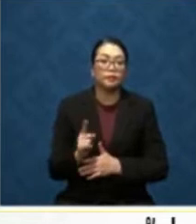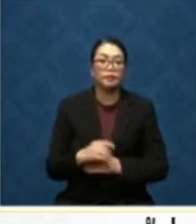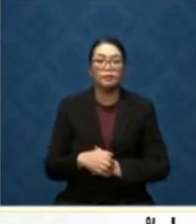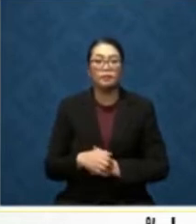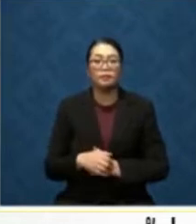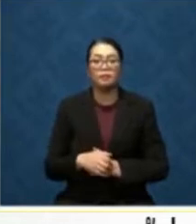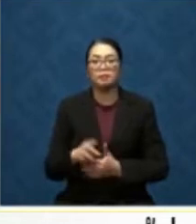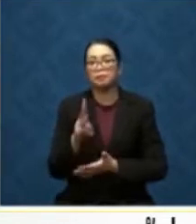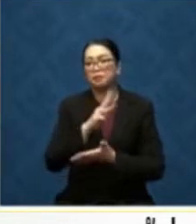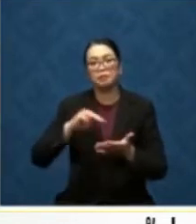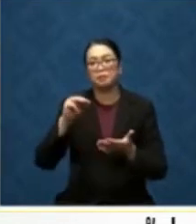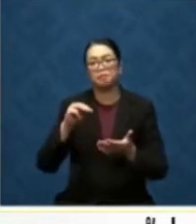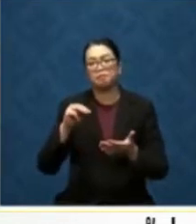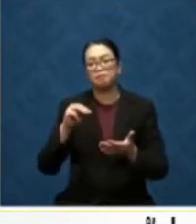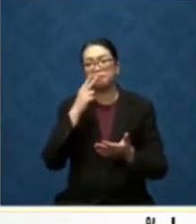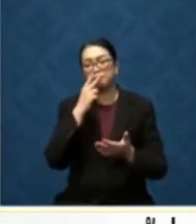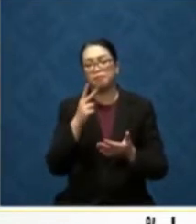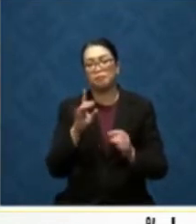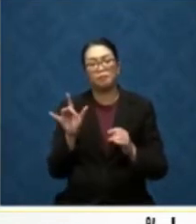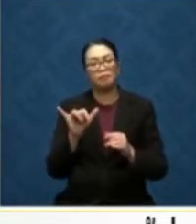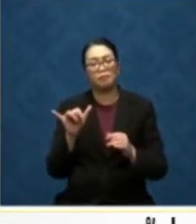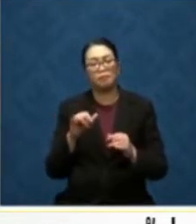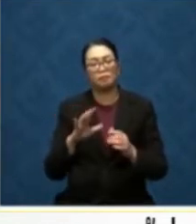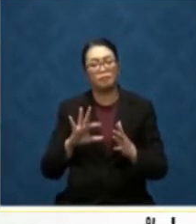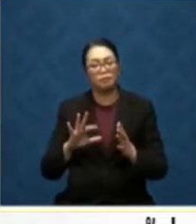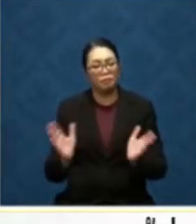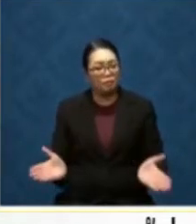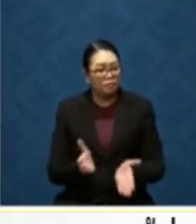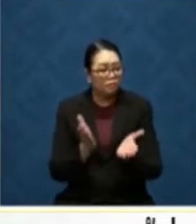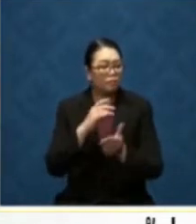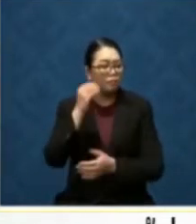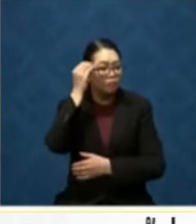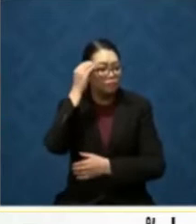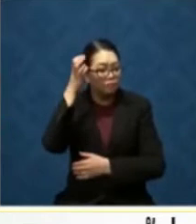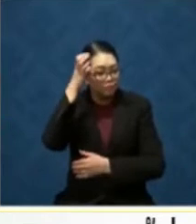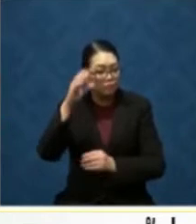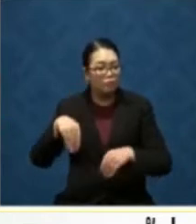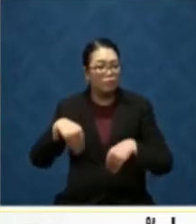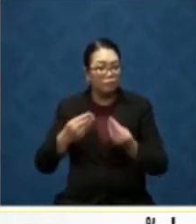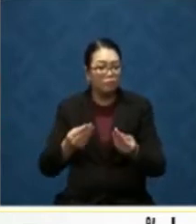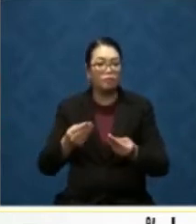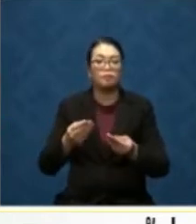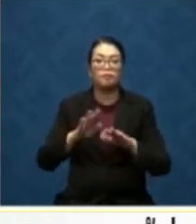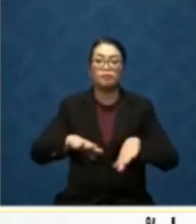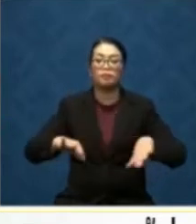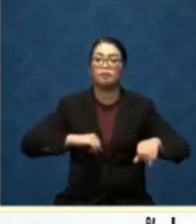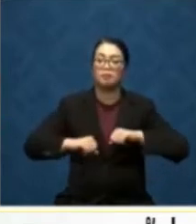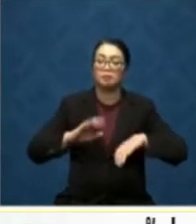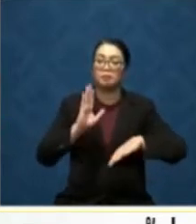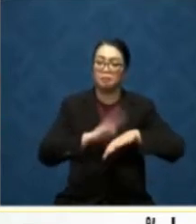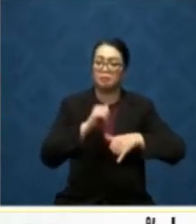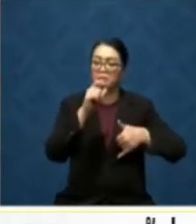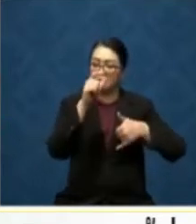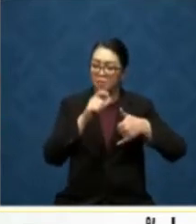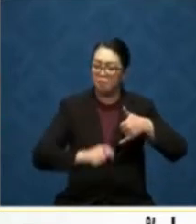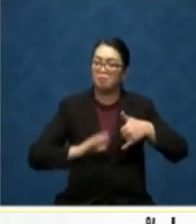เหตุผลกคอว่ายัไม่ตอบโจทย์ในการที่จะสร้างองค์ความรู้ที่เป